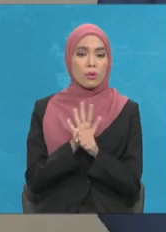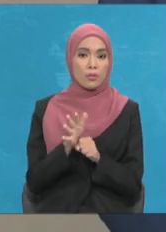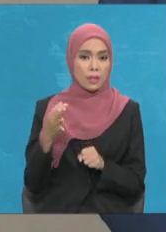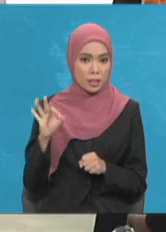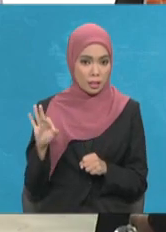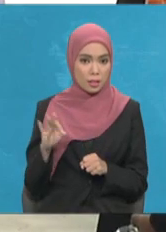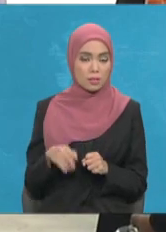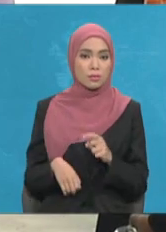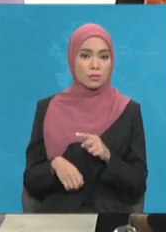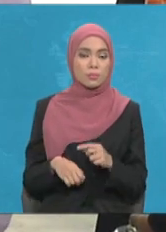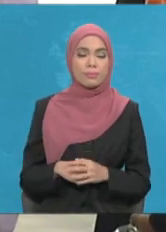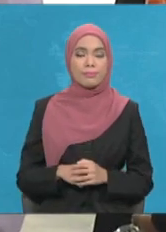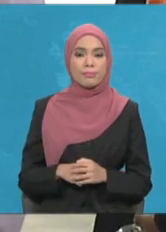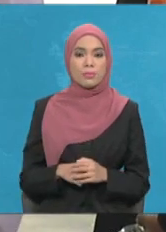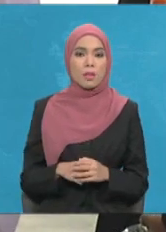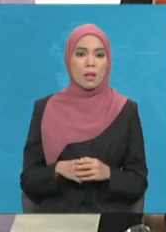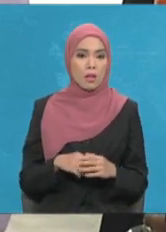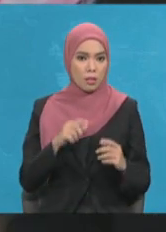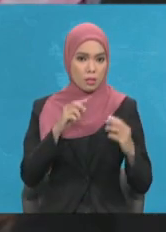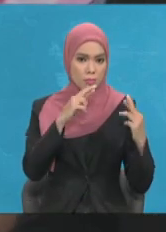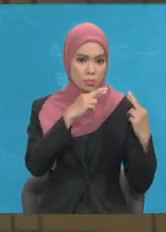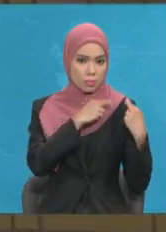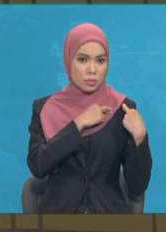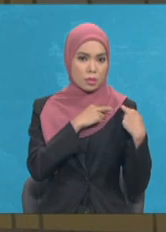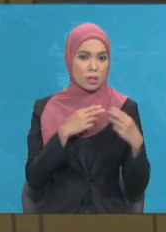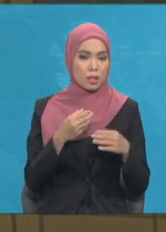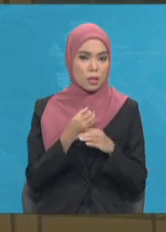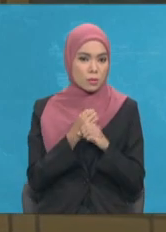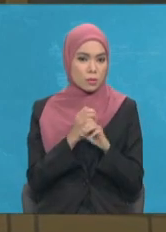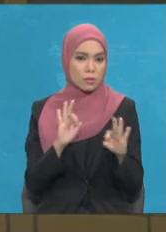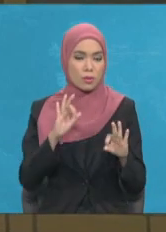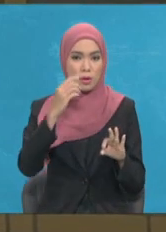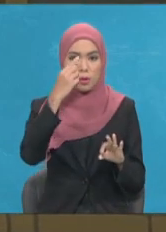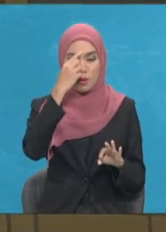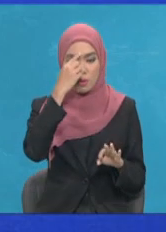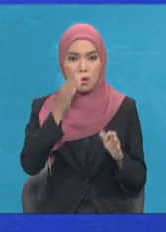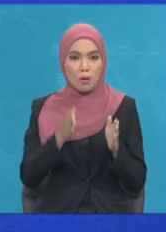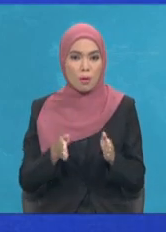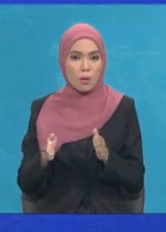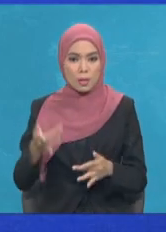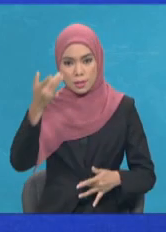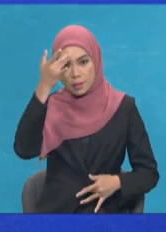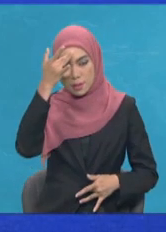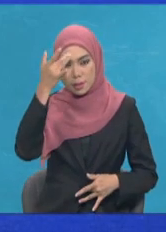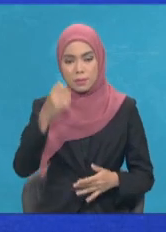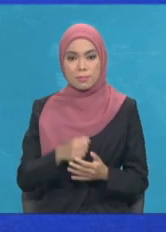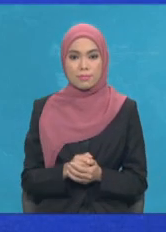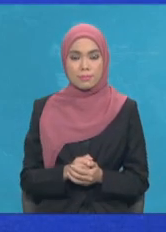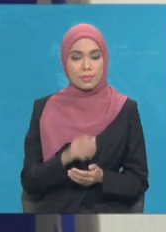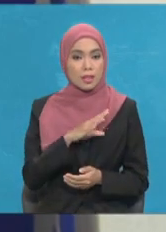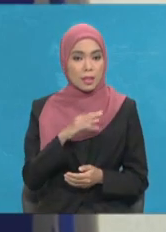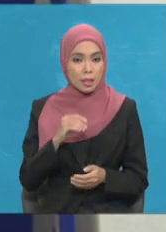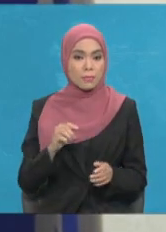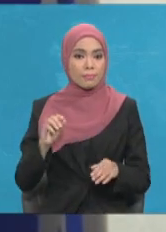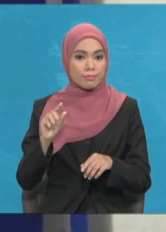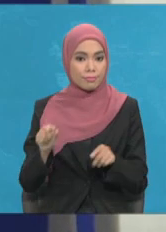menjadikan tanggung jawab penjagaan kesehatan kembali kepada kesakit dan pendamping mereka sekaligus mewujudkan rakyat yang lebih peka dan